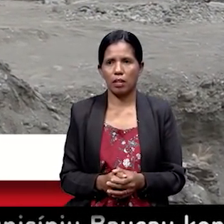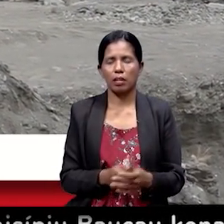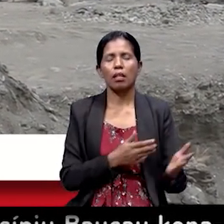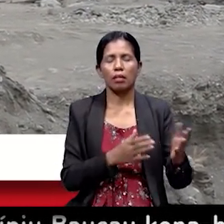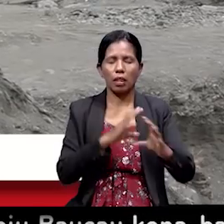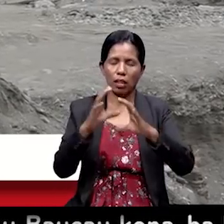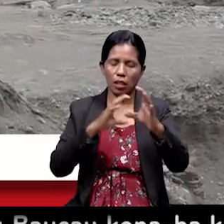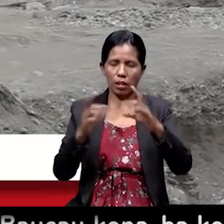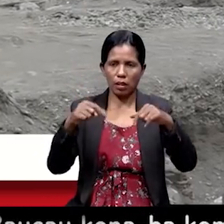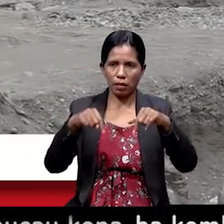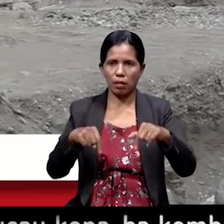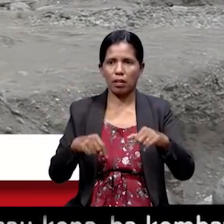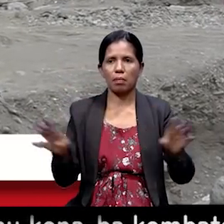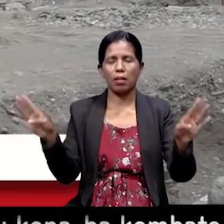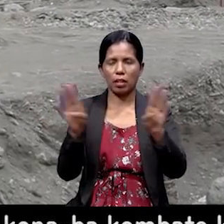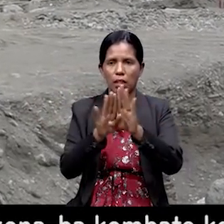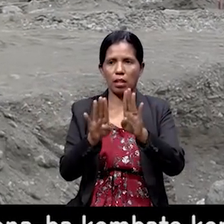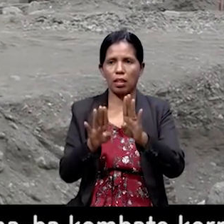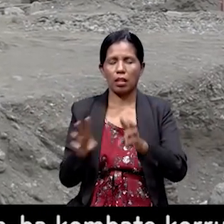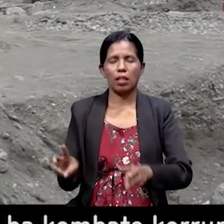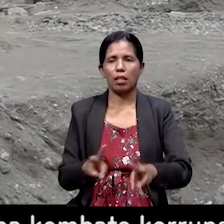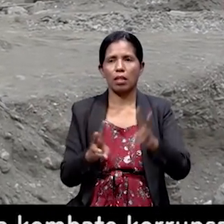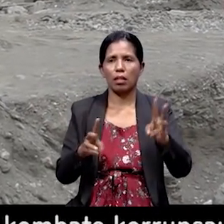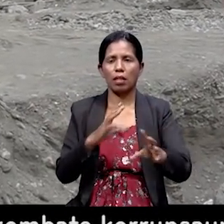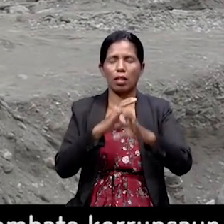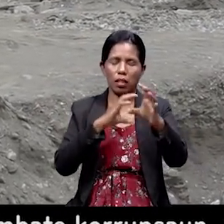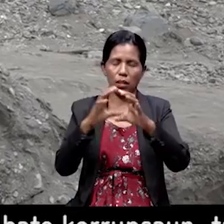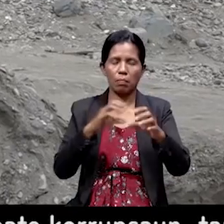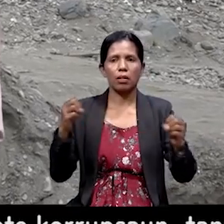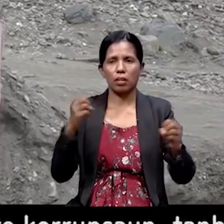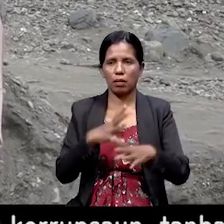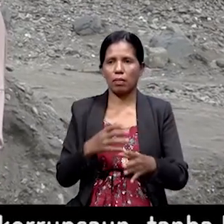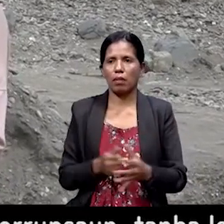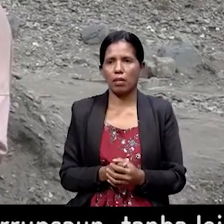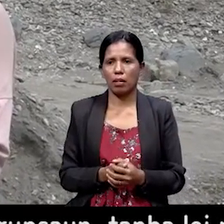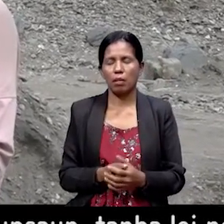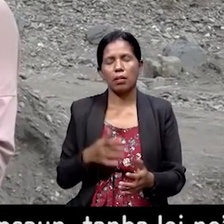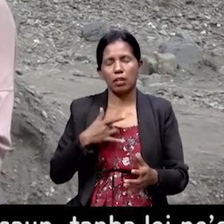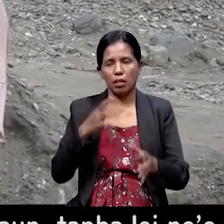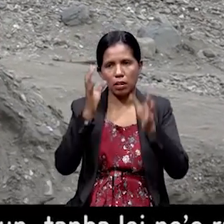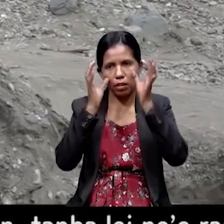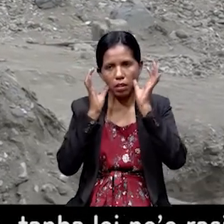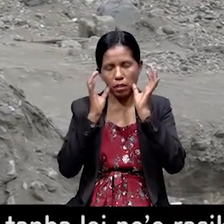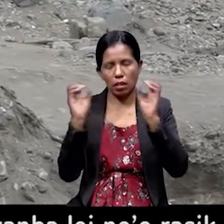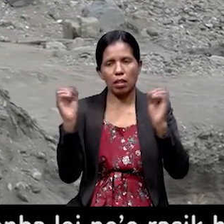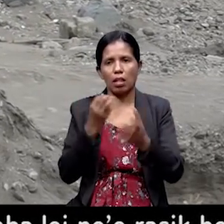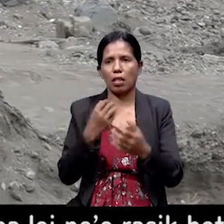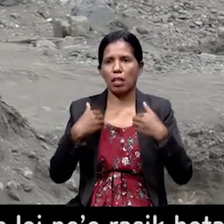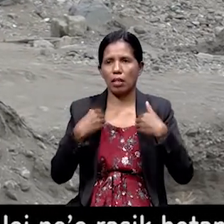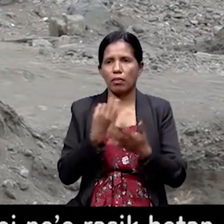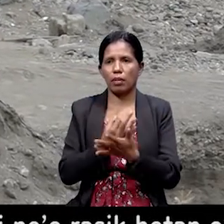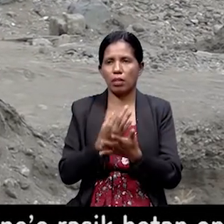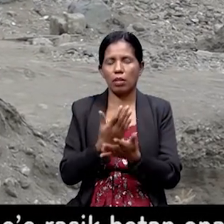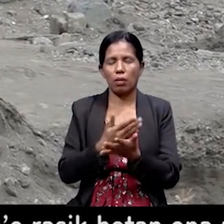dalang aku tu. Pas yang matak tan dalang sana karet sirum salai bal-bal tau kira. Laran Kristus loh tambah dah hosa. Atu hosa sepo